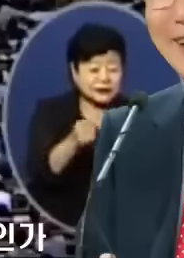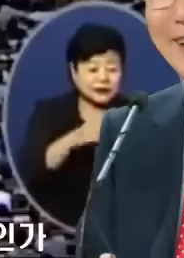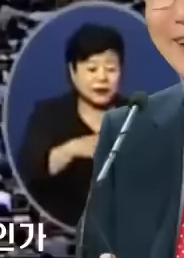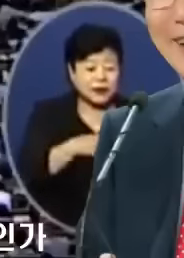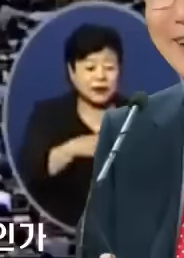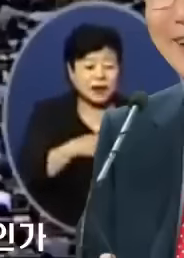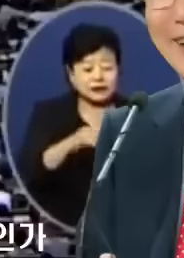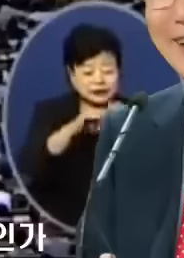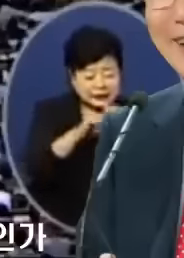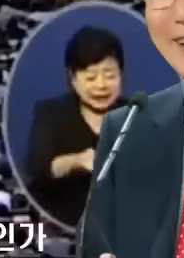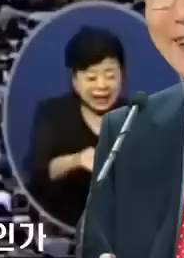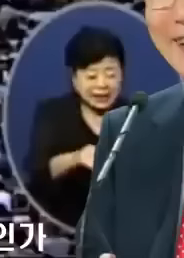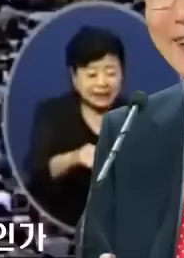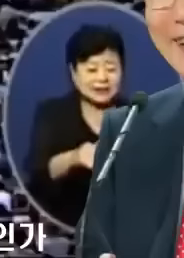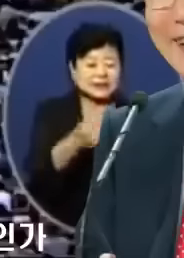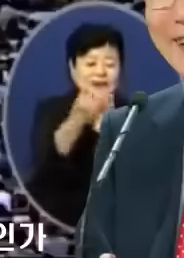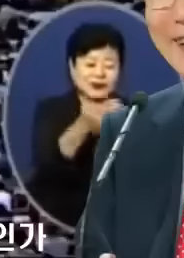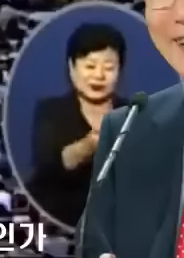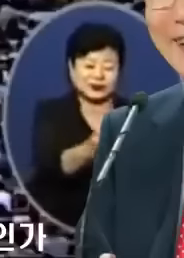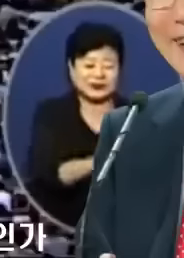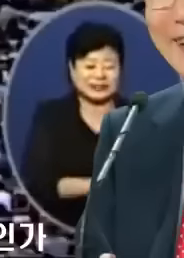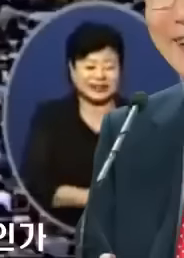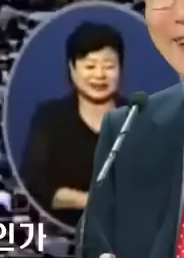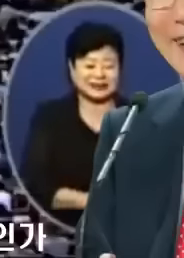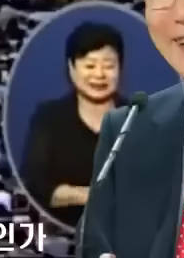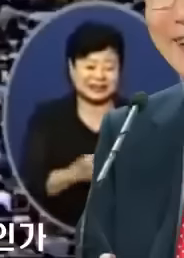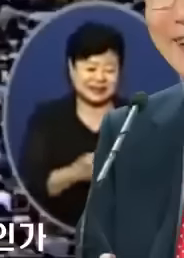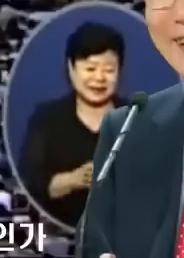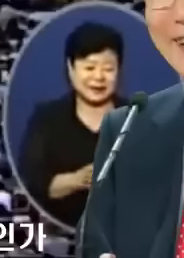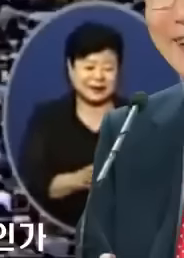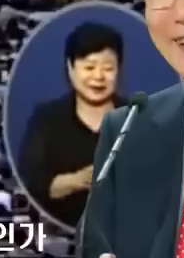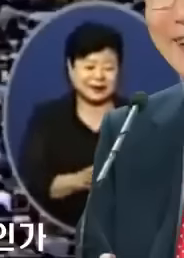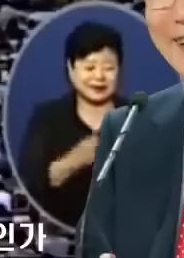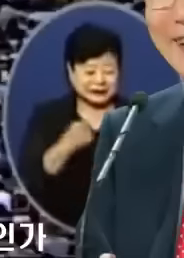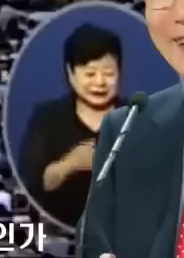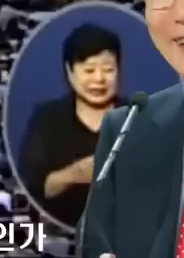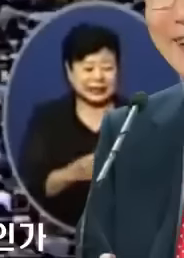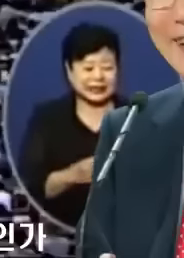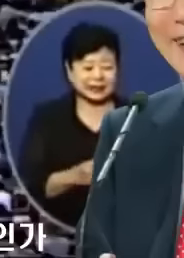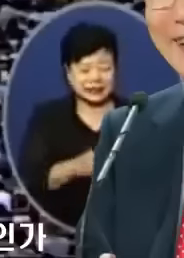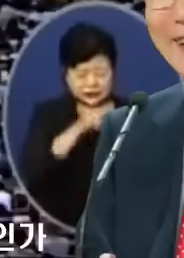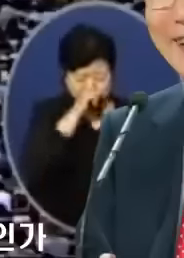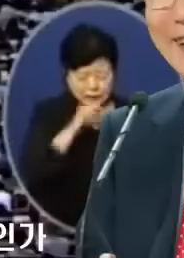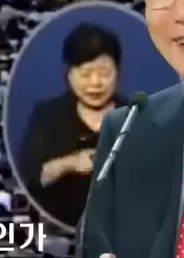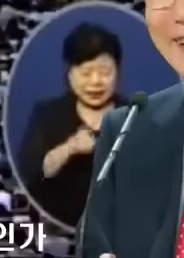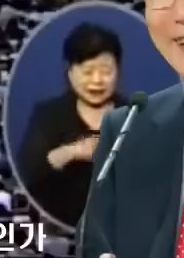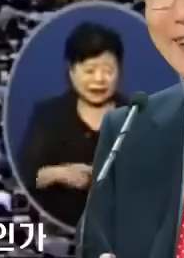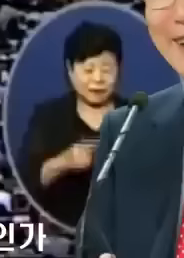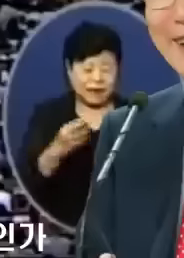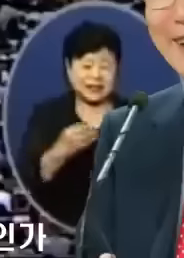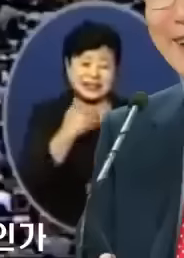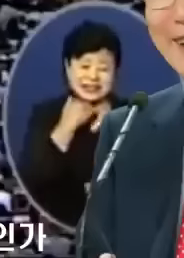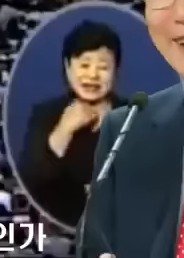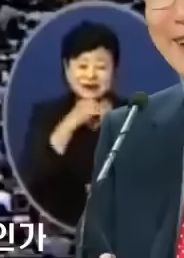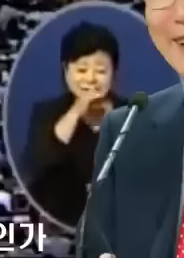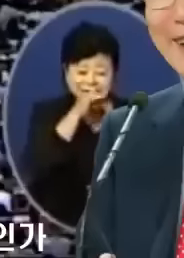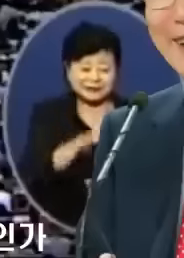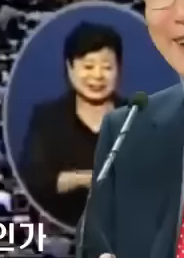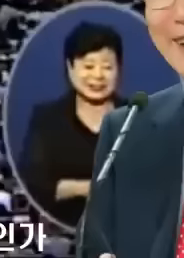놀라운 상을 우리에게 주실 것입니다. 그러므로 우리는 살아갈수록 좋은 날이 더 많이 기다리고 있는